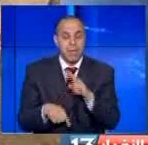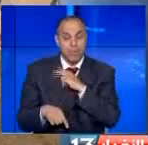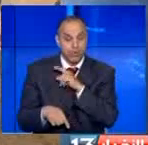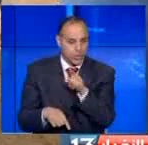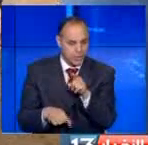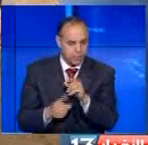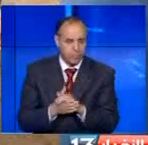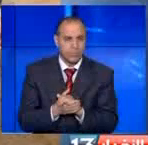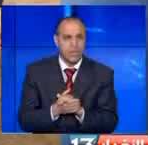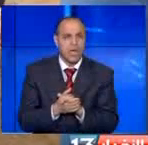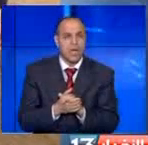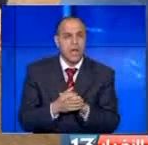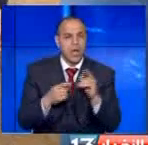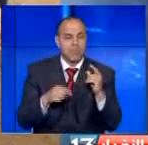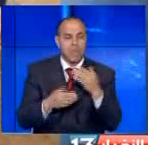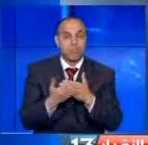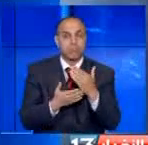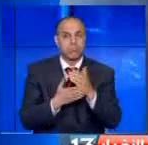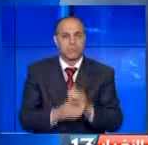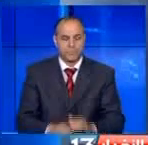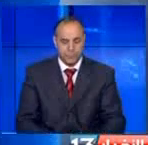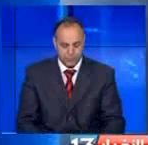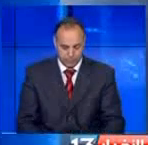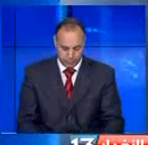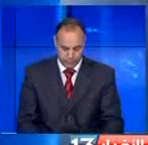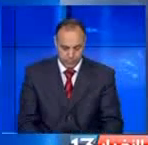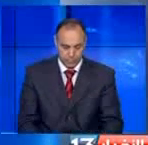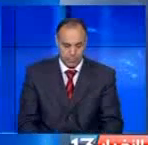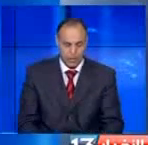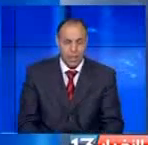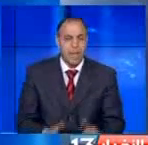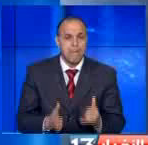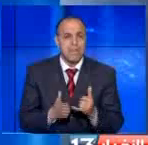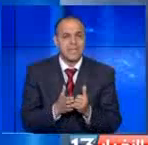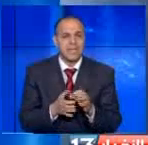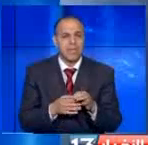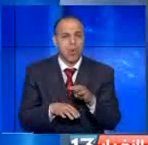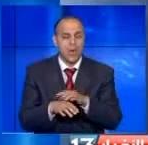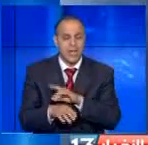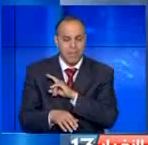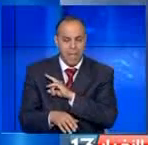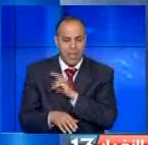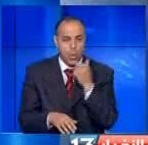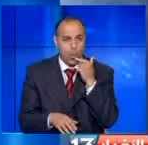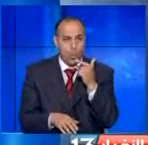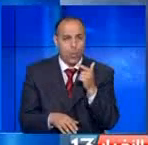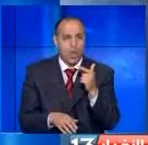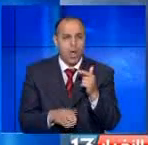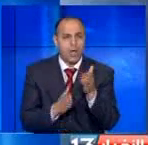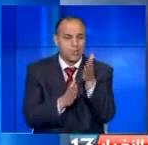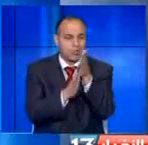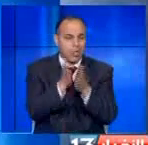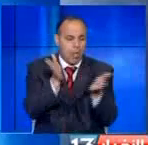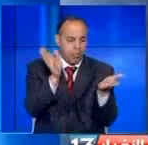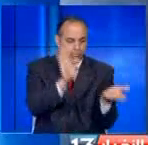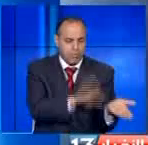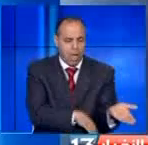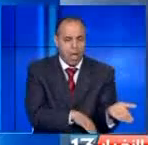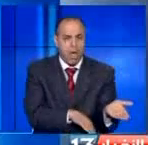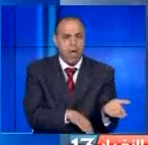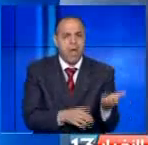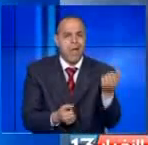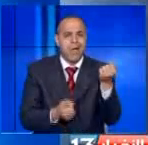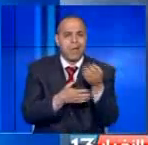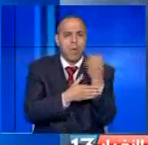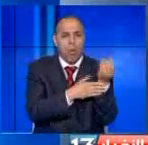المعنية للمقاولين. وفي ابن خداش من ولاية مدنين، خلف سقوط جدار على عدد من